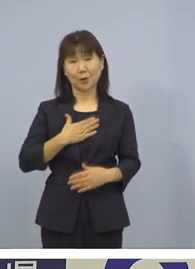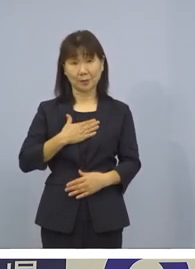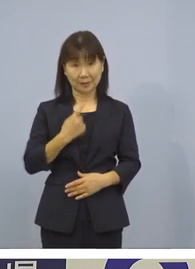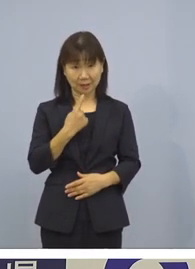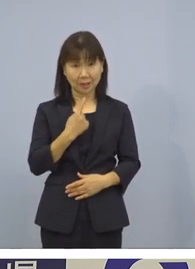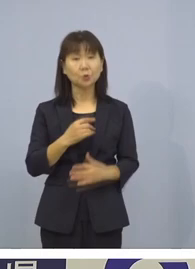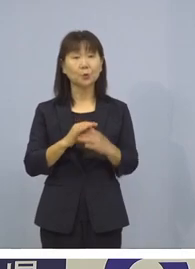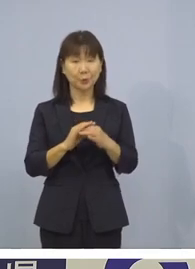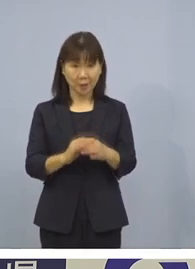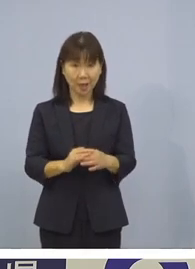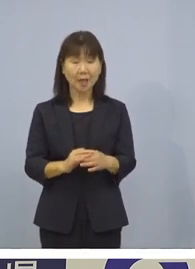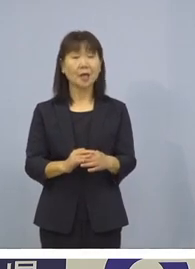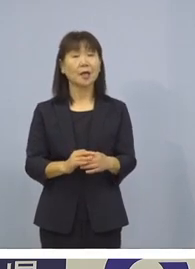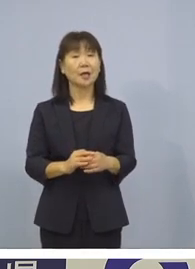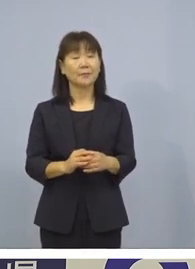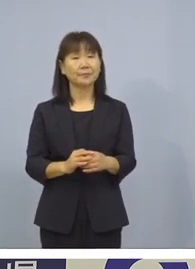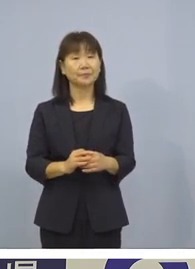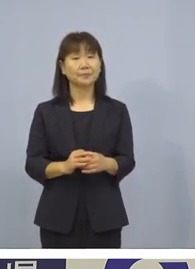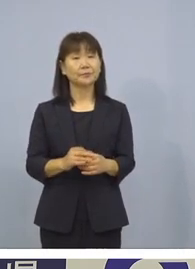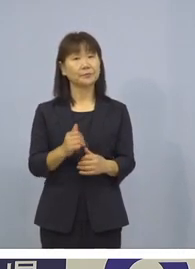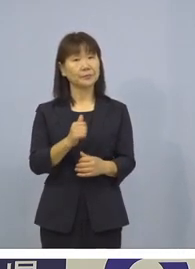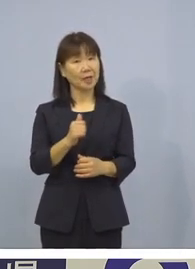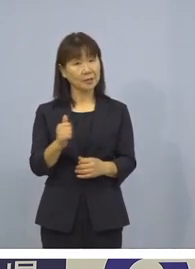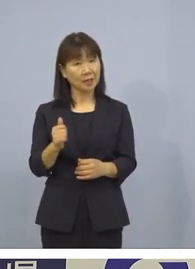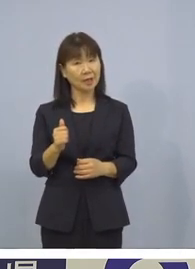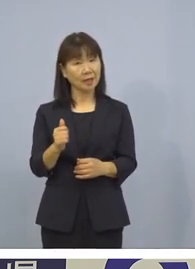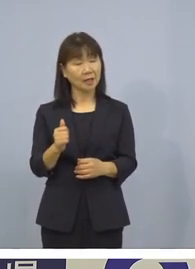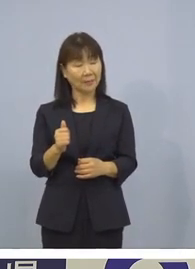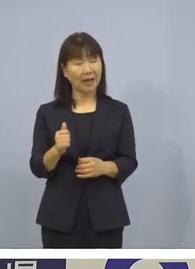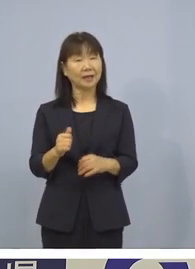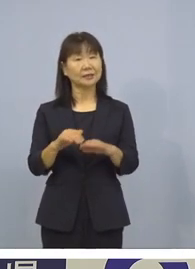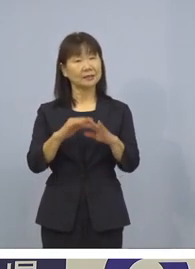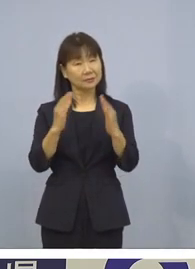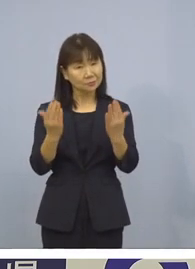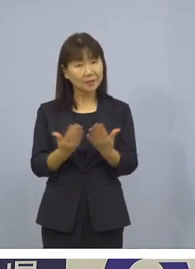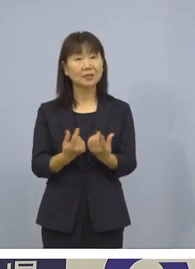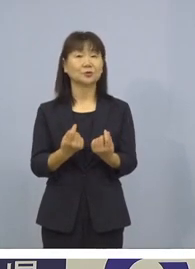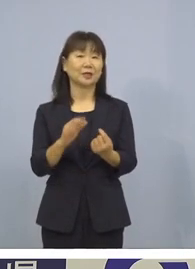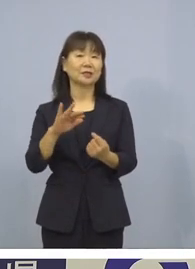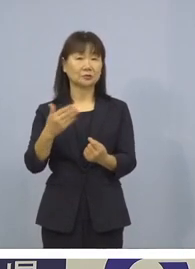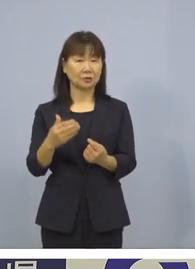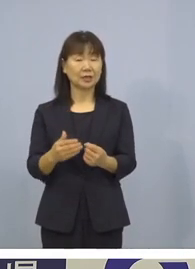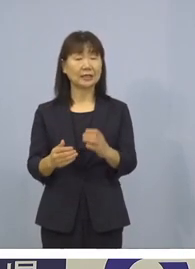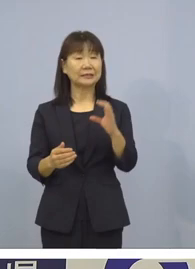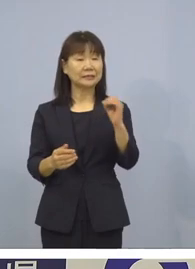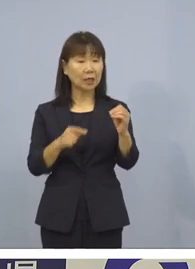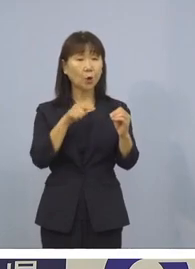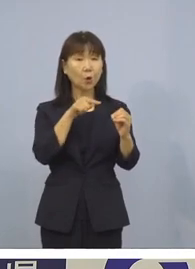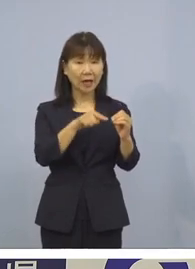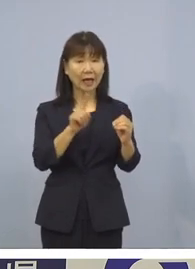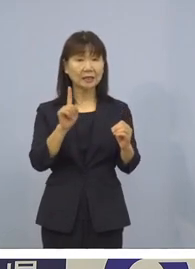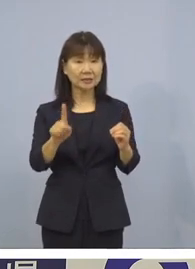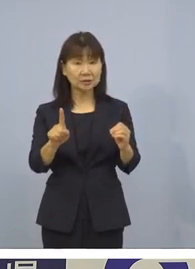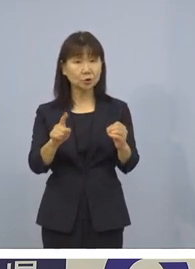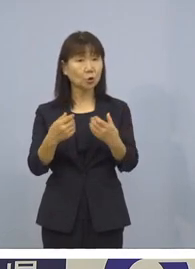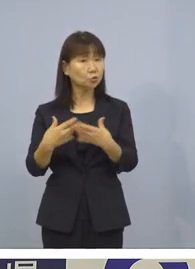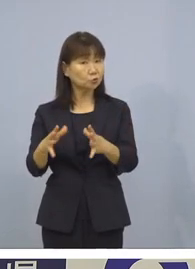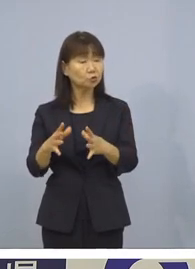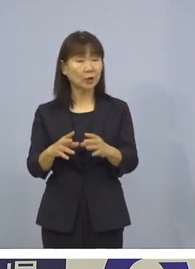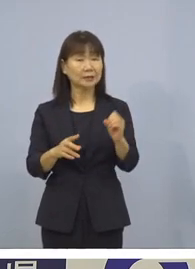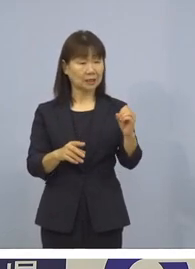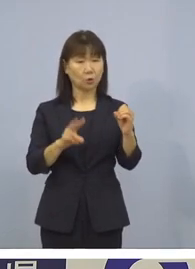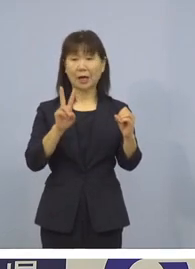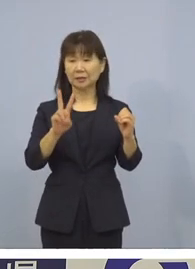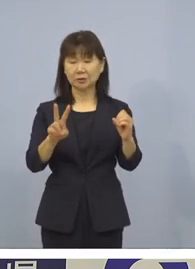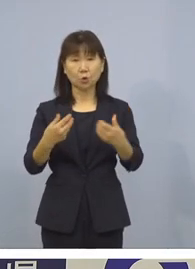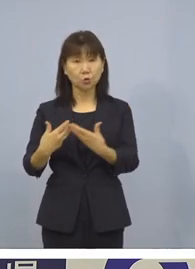ただその何て言うんだろう、これみんな何事もそうですけど、0が1を生むとか0が2を生むっていうことってなかなか